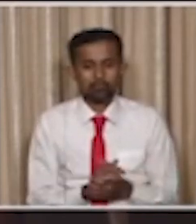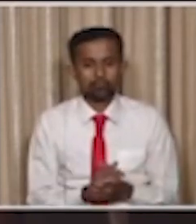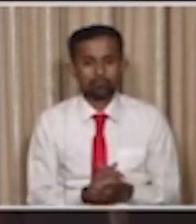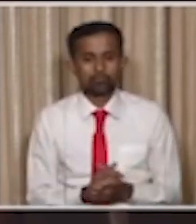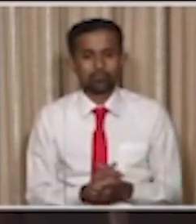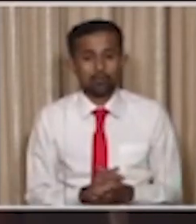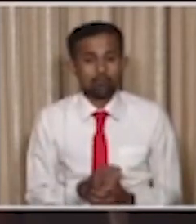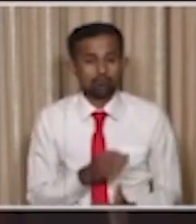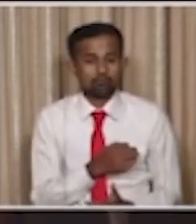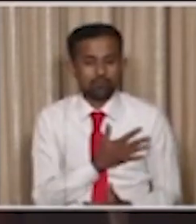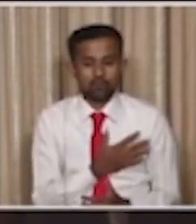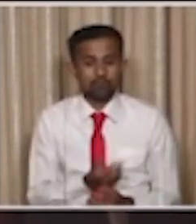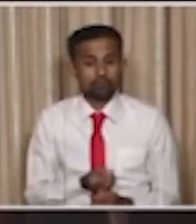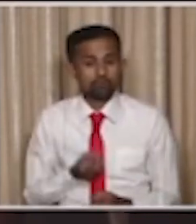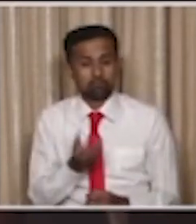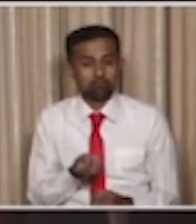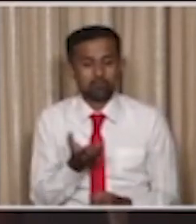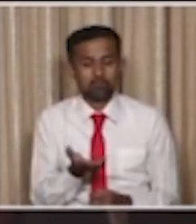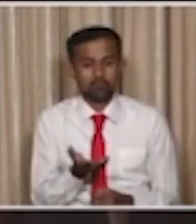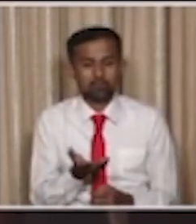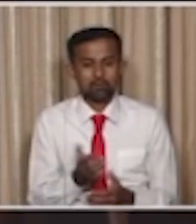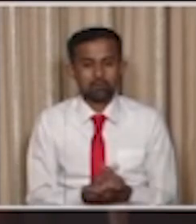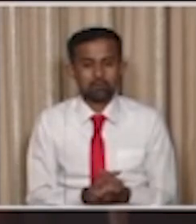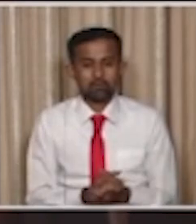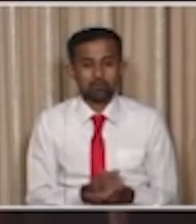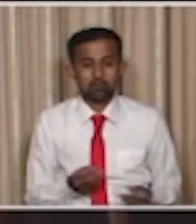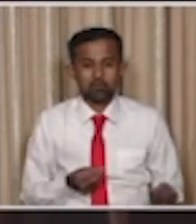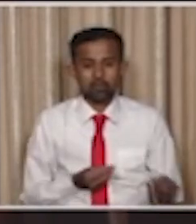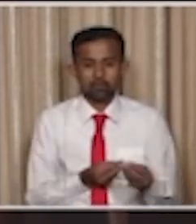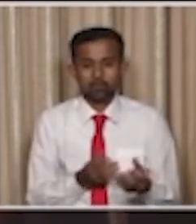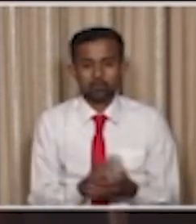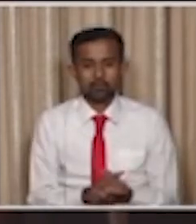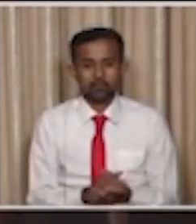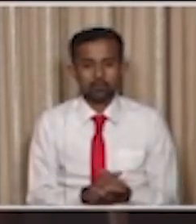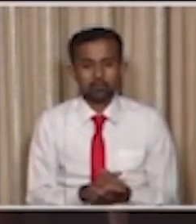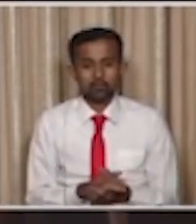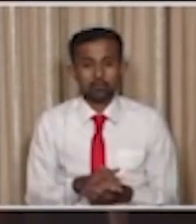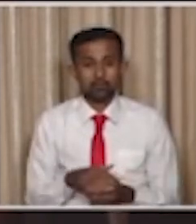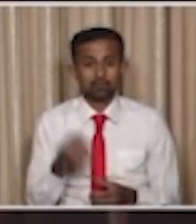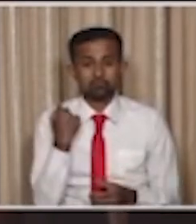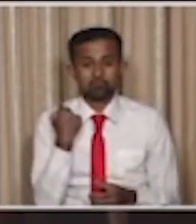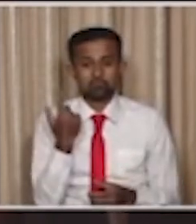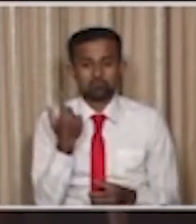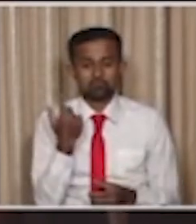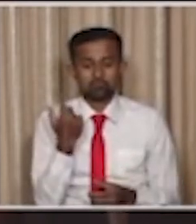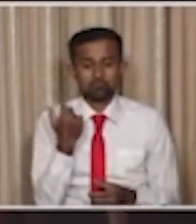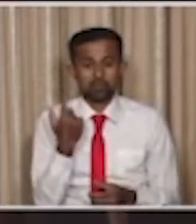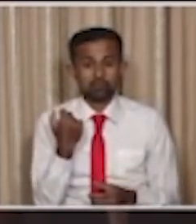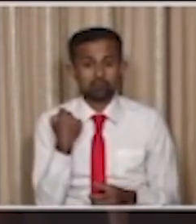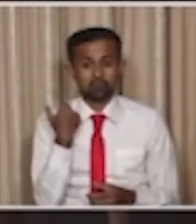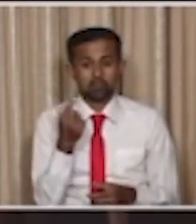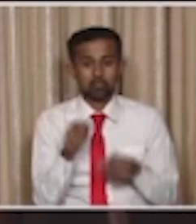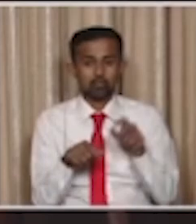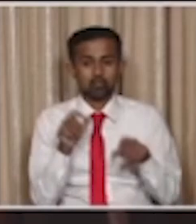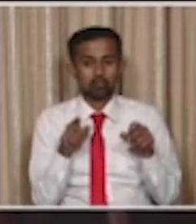ඒ වෛරයෙන් ලබා දෙන දේවල් එක පැත්තකින් දෙනකොට ඉහළම පැලැන්තියේ ඒ ධනවත්ම